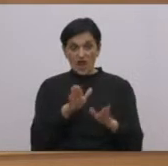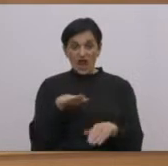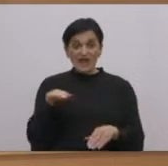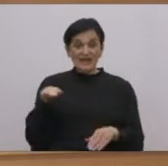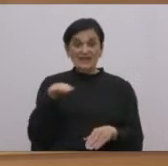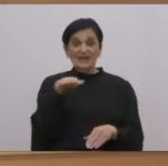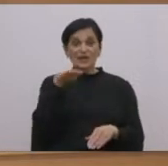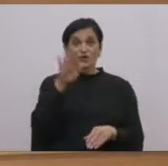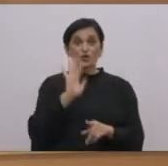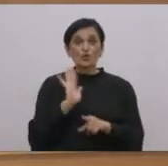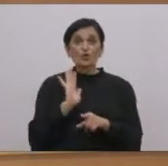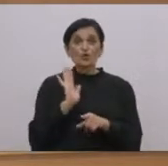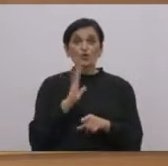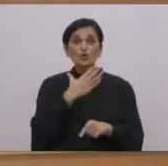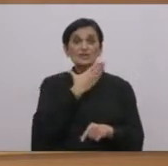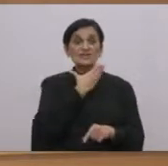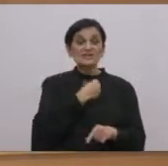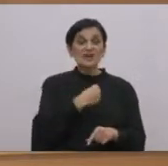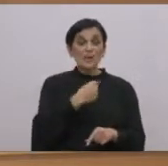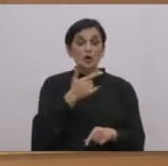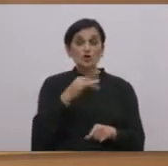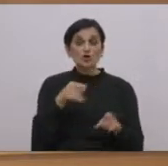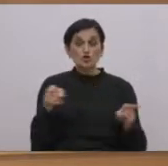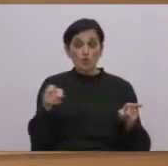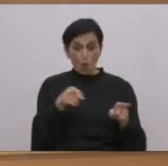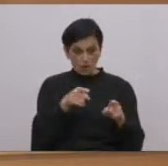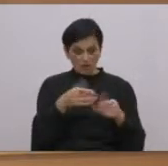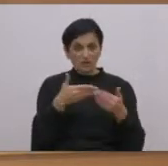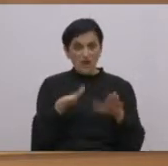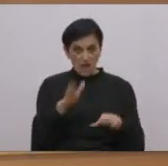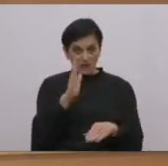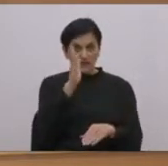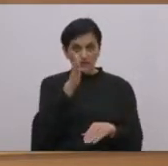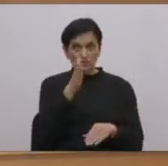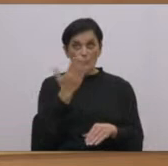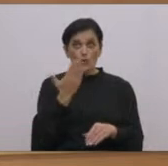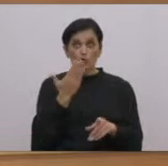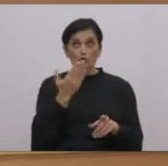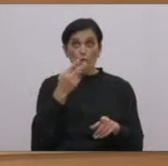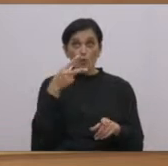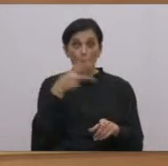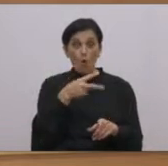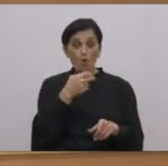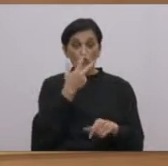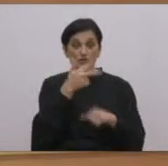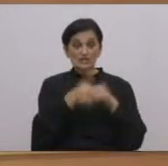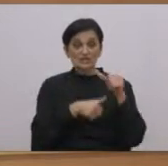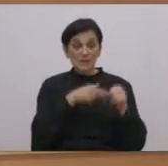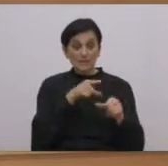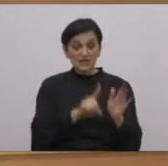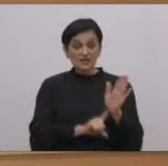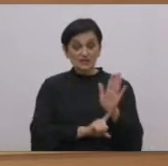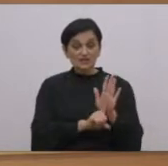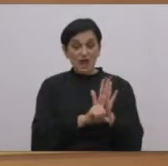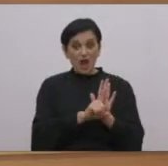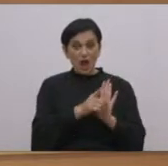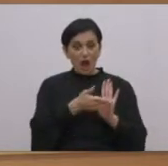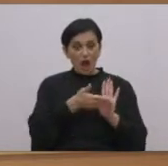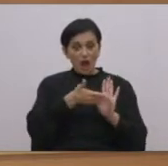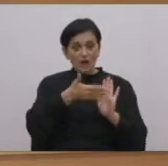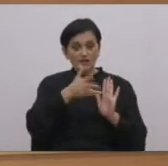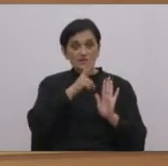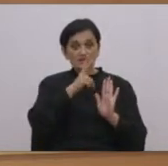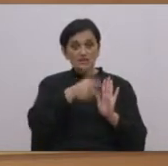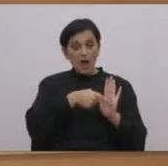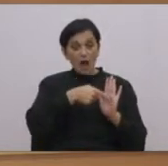არა, სამტრედია გრიგოლეთის გაიხსნება, რომელიც 2013 წელს დაიწყო. 3